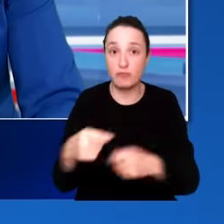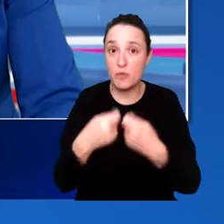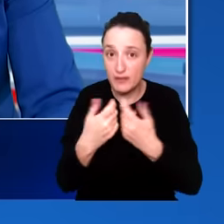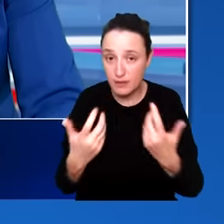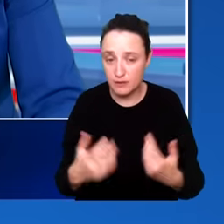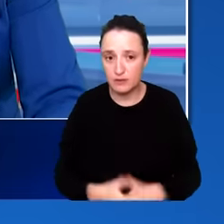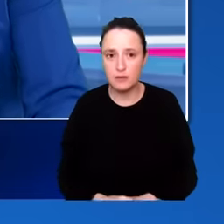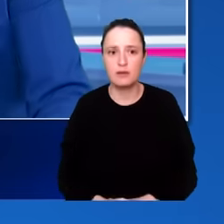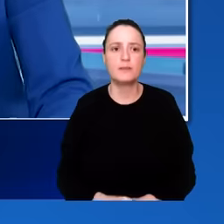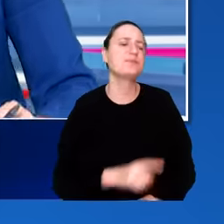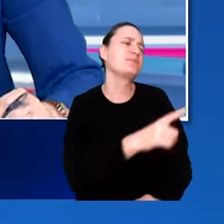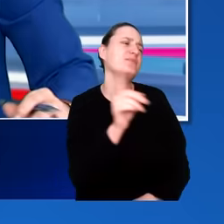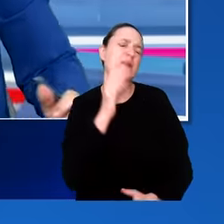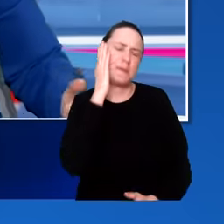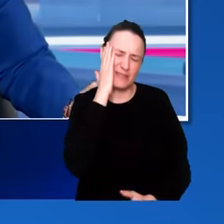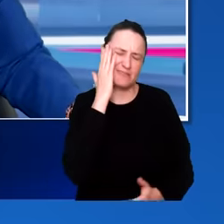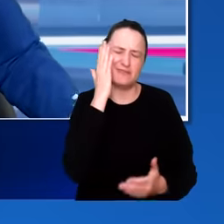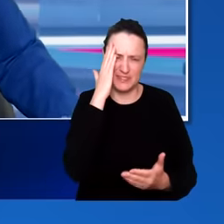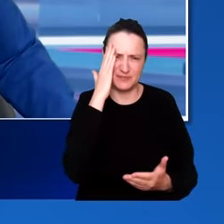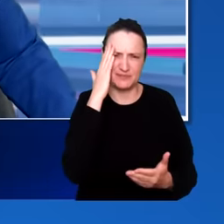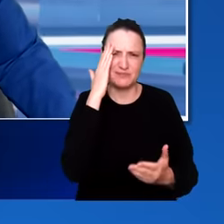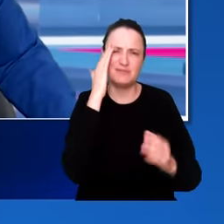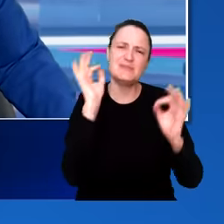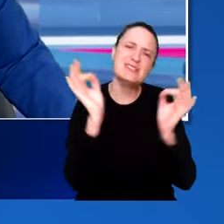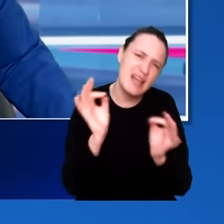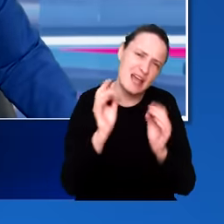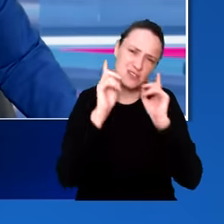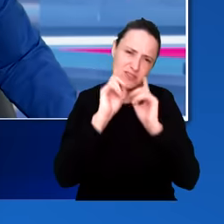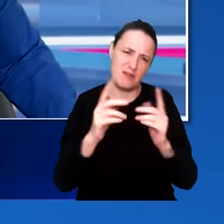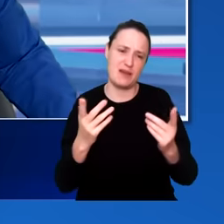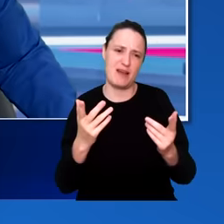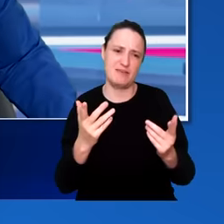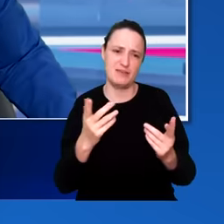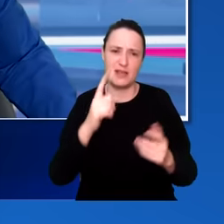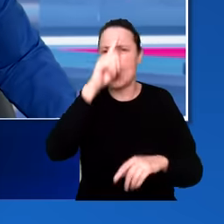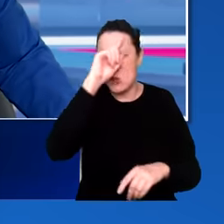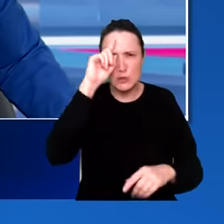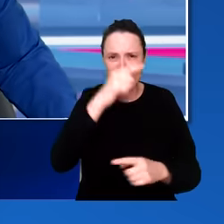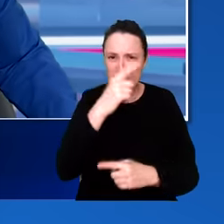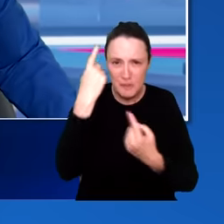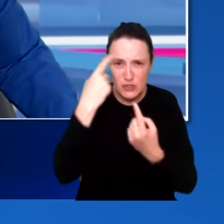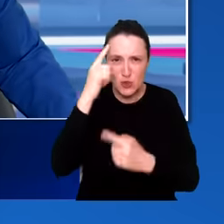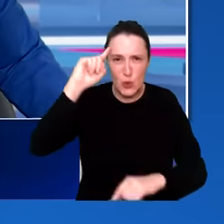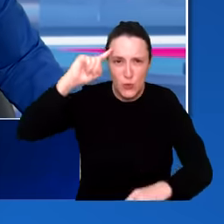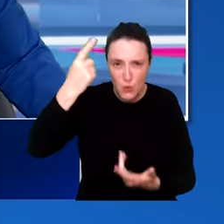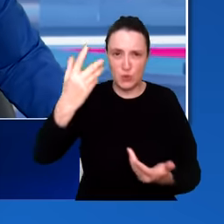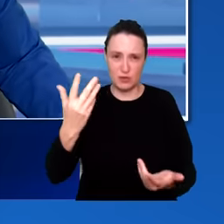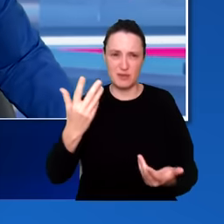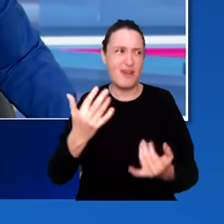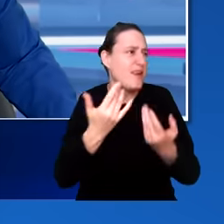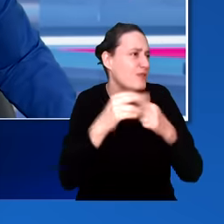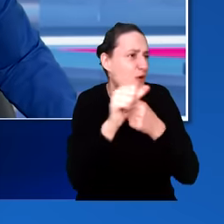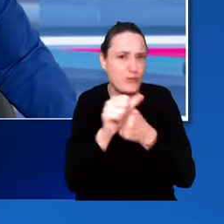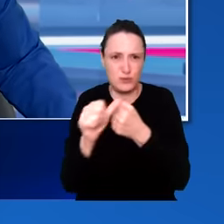Ale wiecie państwo, bo to jest naprawdę straszne, bo przecież nie wiem, czy po prostu ludzi za durni się ma. Przecież tyle dowodów na to mamy. Przecież